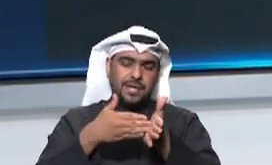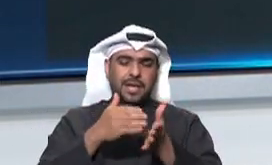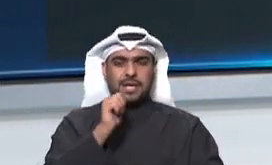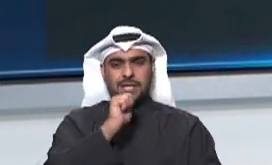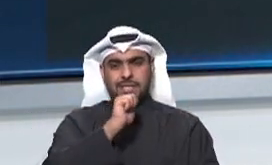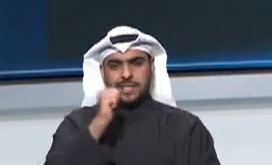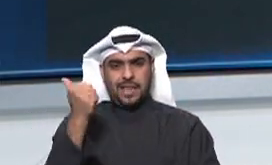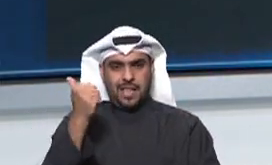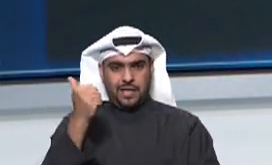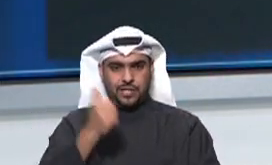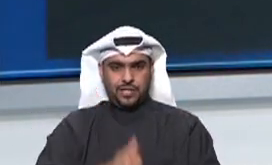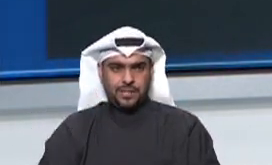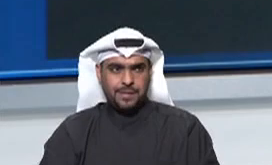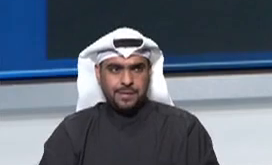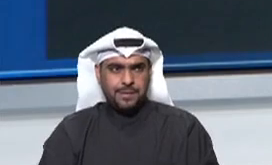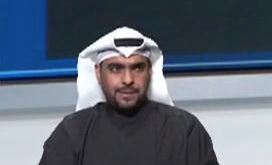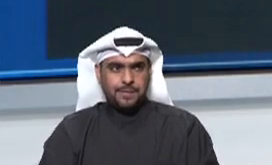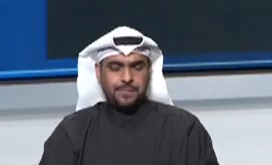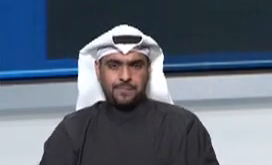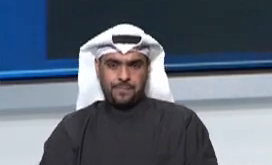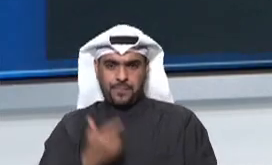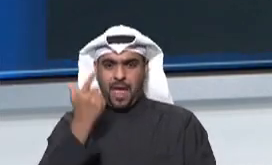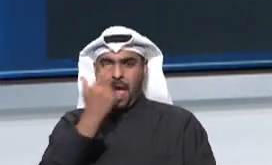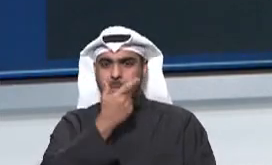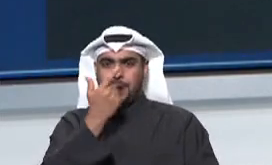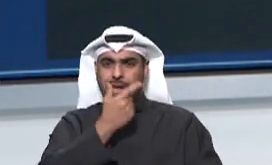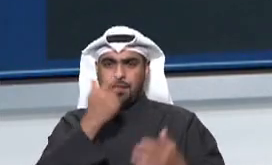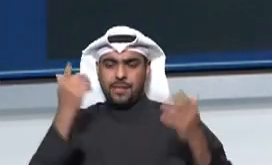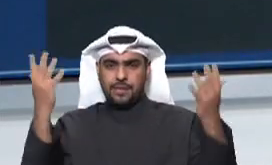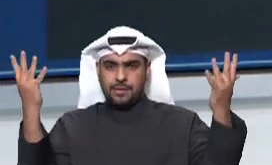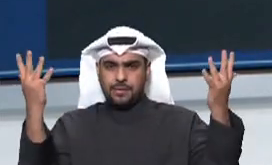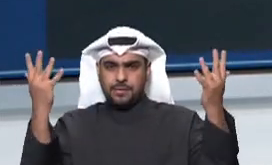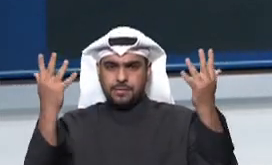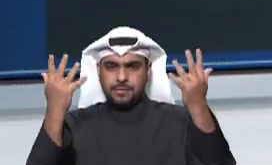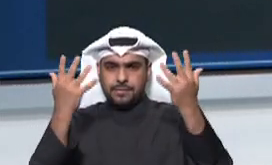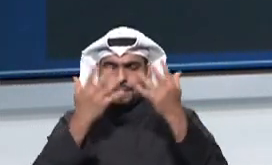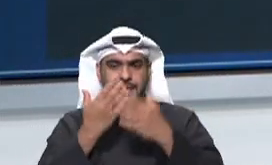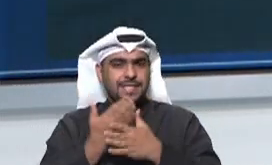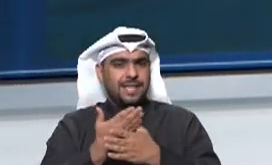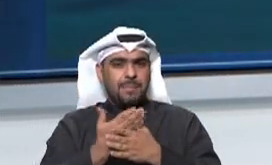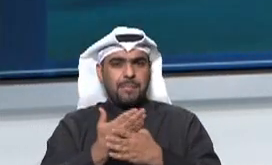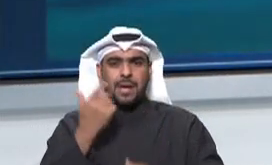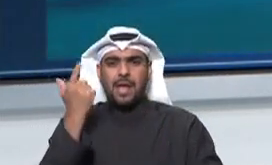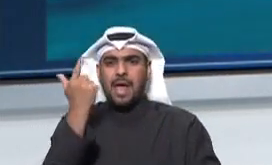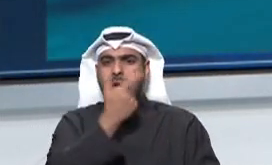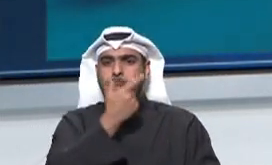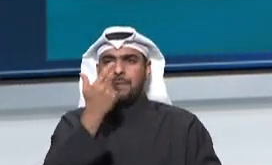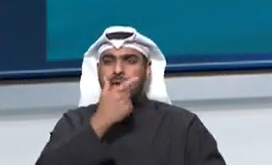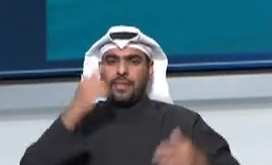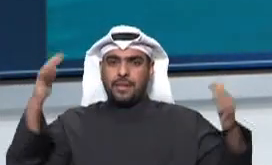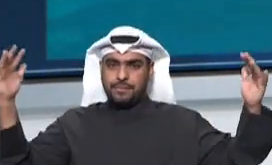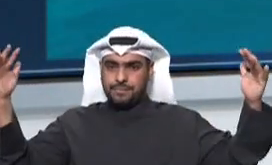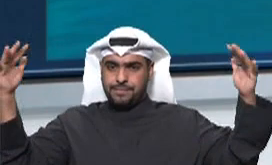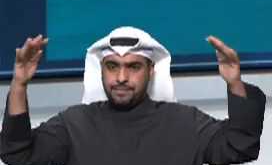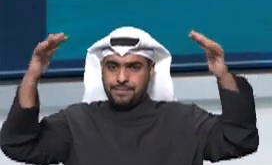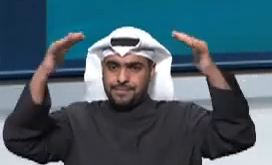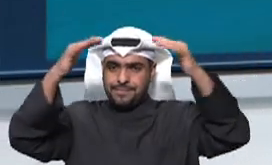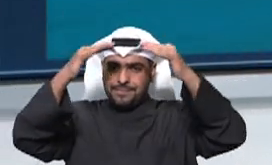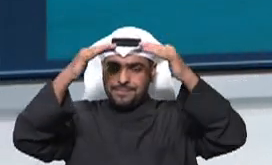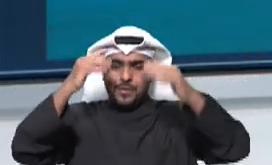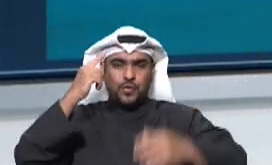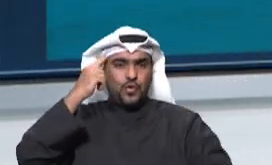مئوية في الجزر. فرص تراجع الرؤية الأفقية راح تكون موجودة مع عبور لبعض السحب، السحب تكون ملحوظة أكثر في يوم